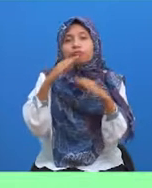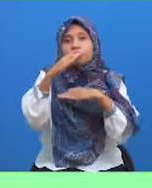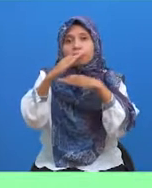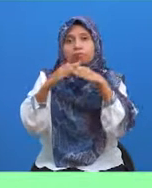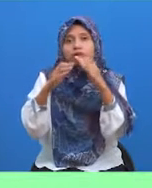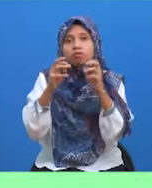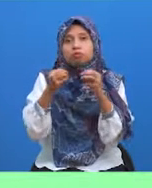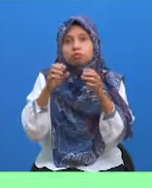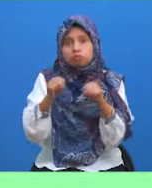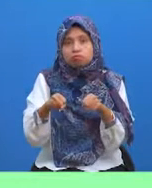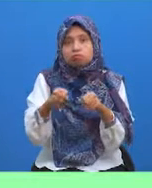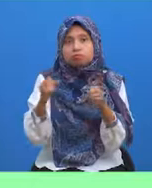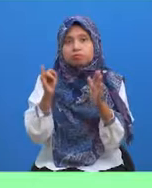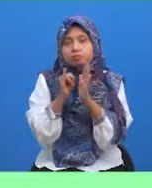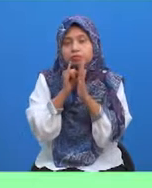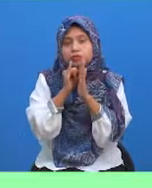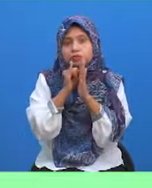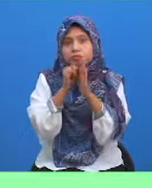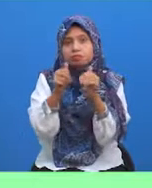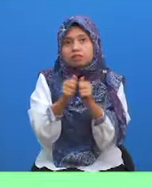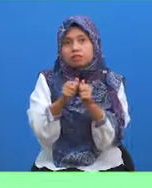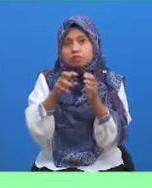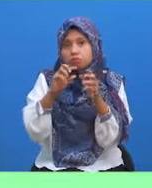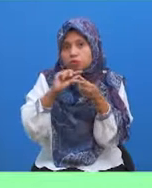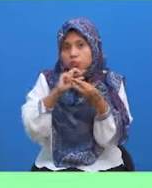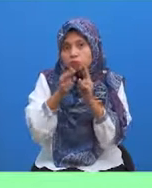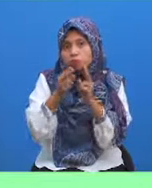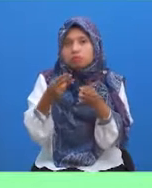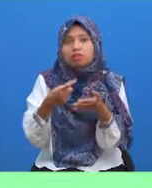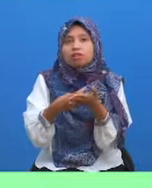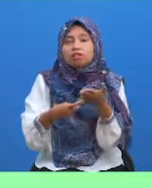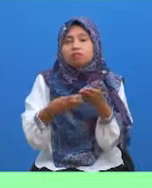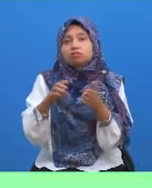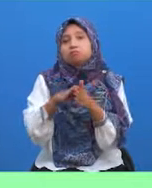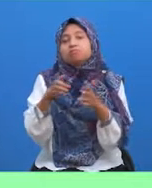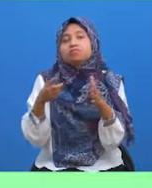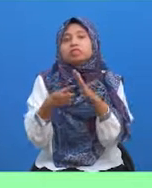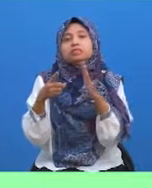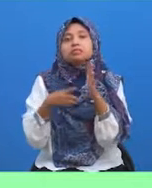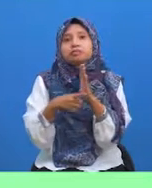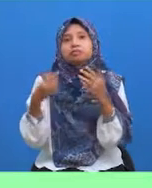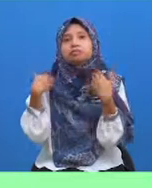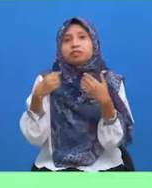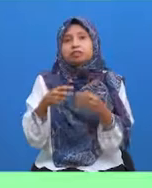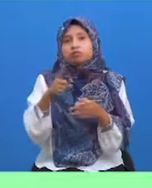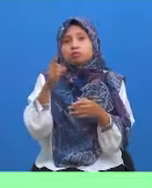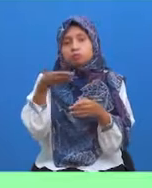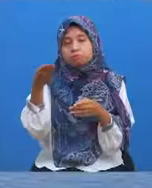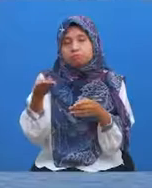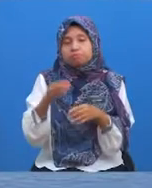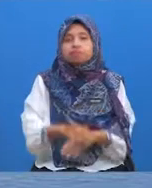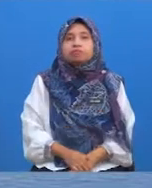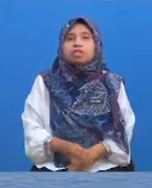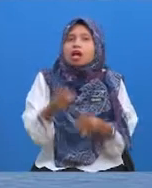mampu meningkatkan jumlah hasil dengan mengubah HG berdasarkan keadaan sesuatu barang yang ditawarkan